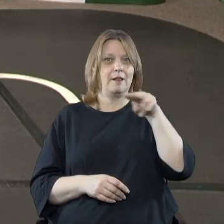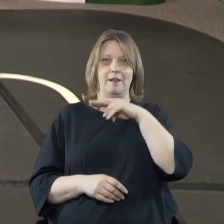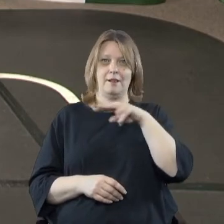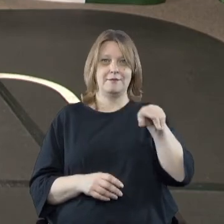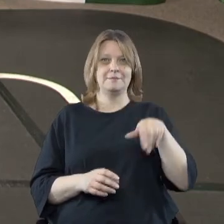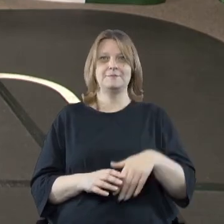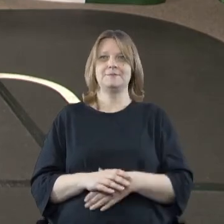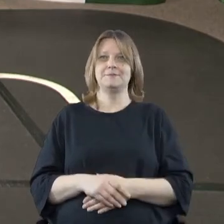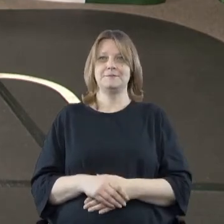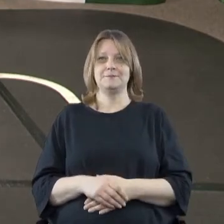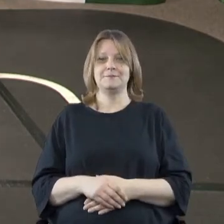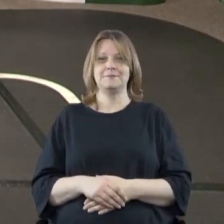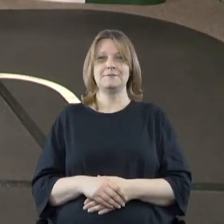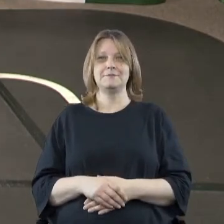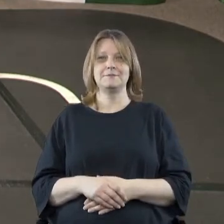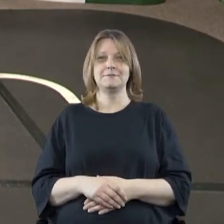Proszę bardzo.